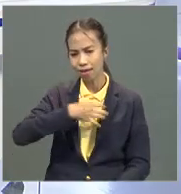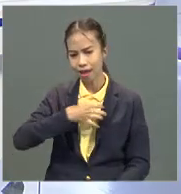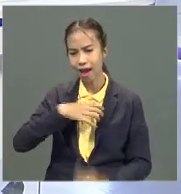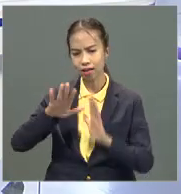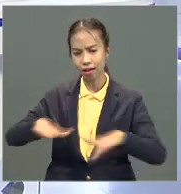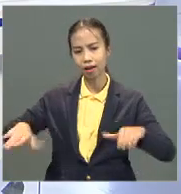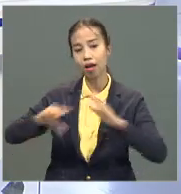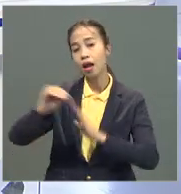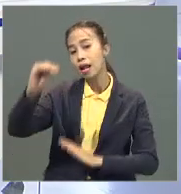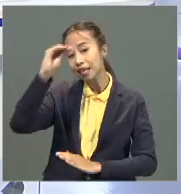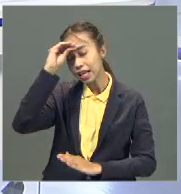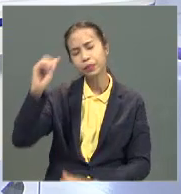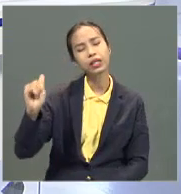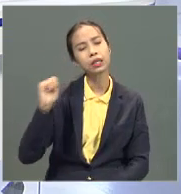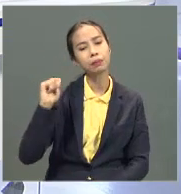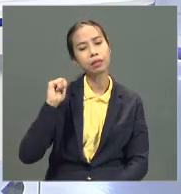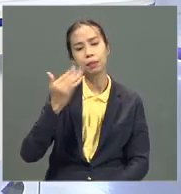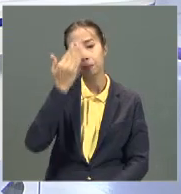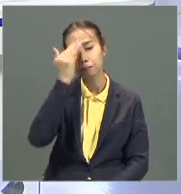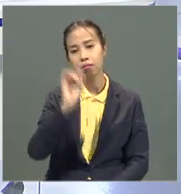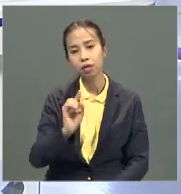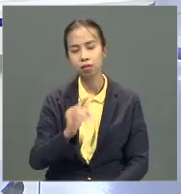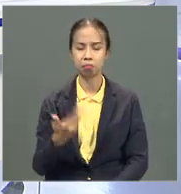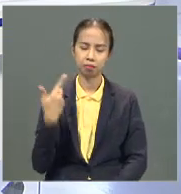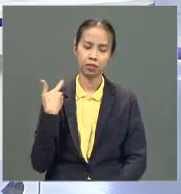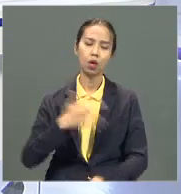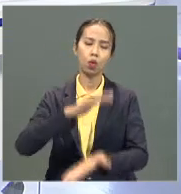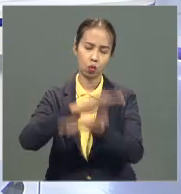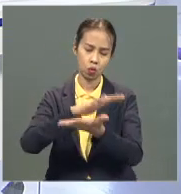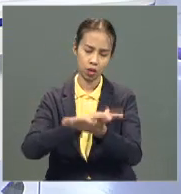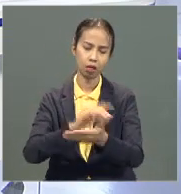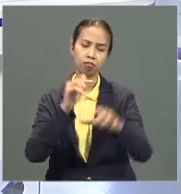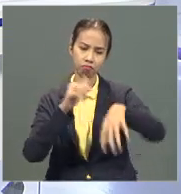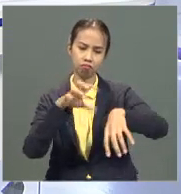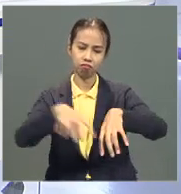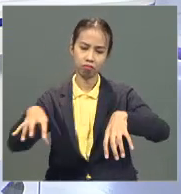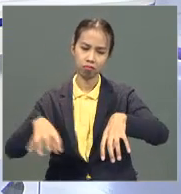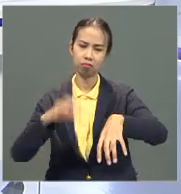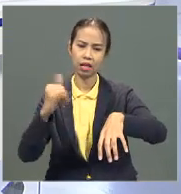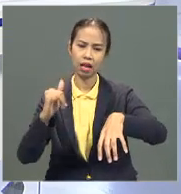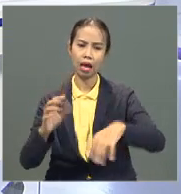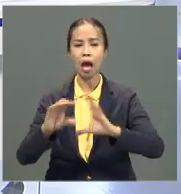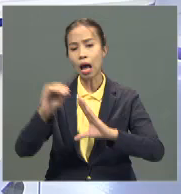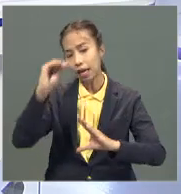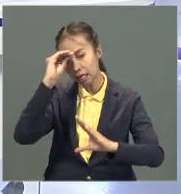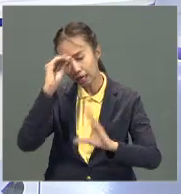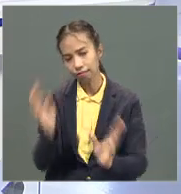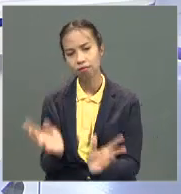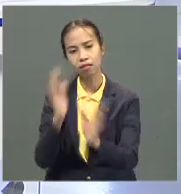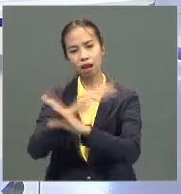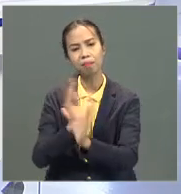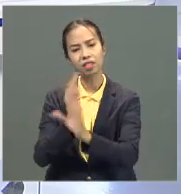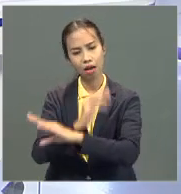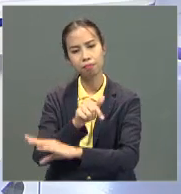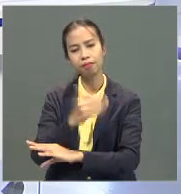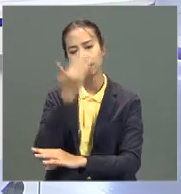ามปกติที่บอกว่าไปเรียนตามปกติเพราะว่าก็ยังมีโรงเรียนอยู่ส่วนหนึ่งนะคะที่ยังต้องให้เด็กเนี่ยสลับกันเรียนนะคะเพราะว่าต้อง